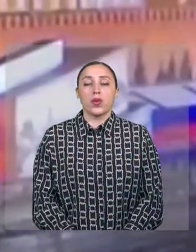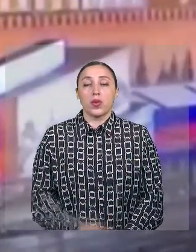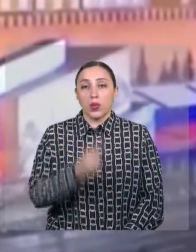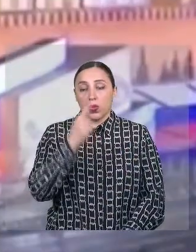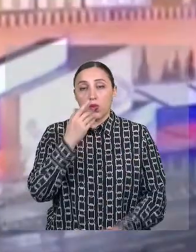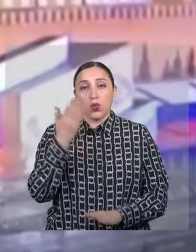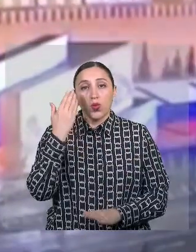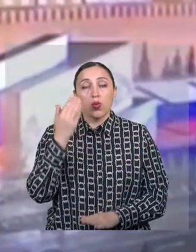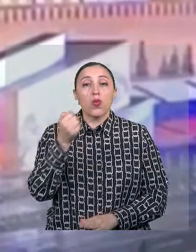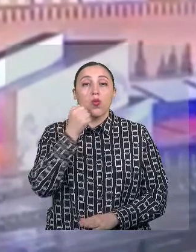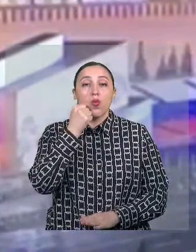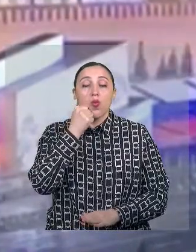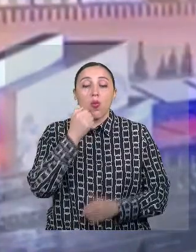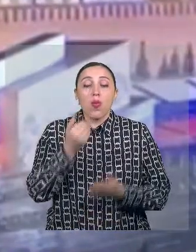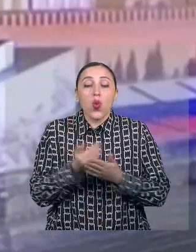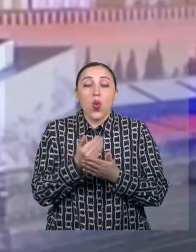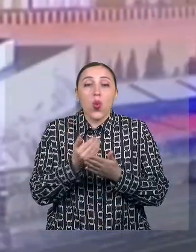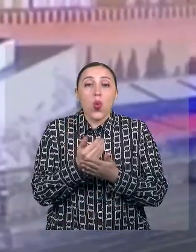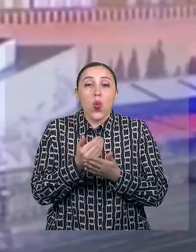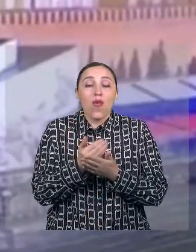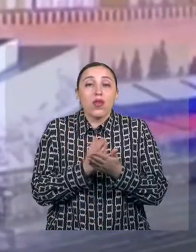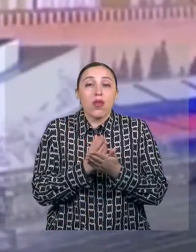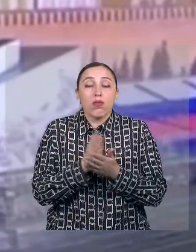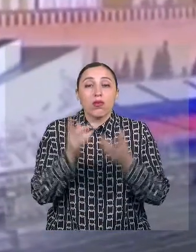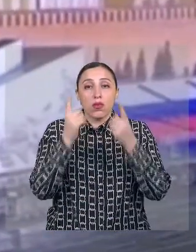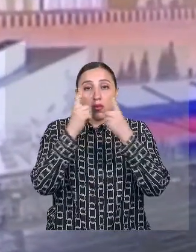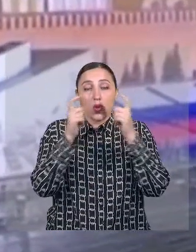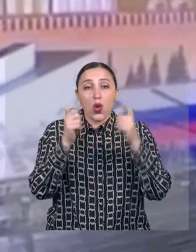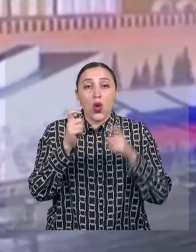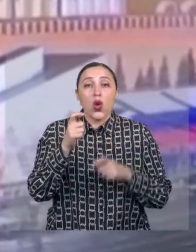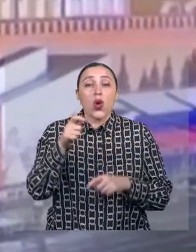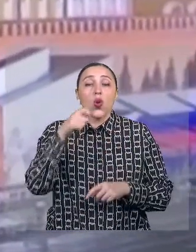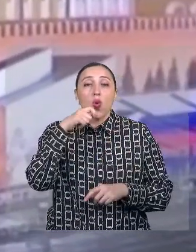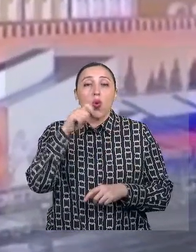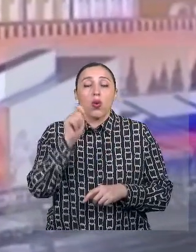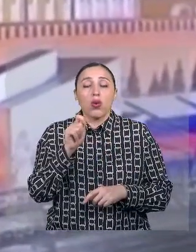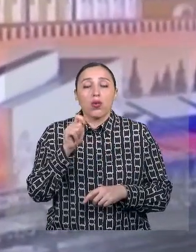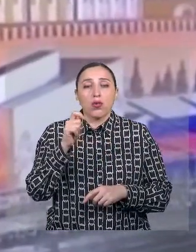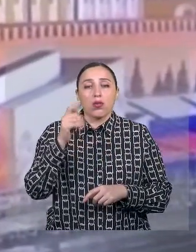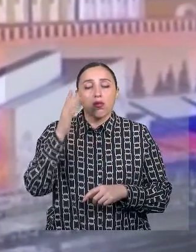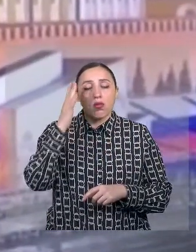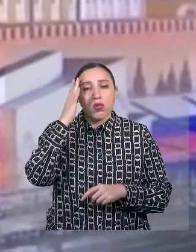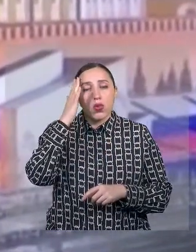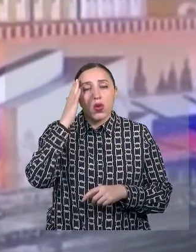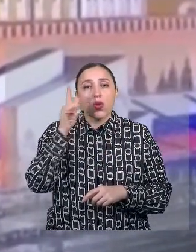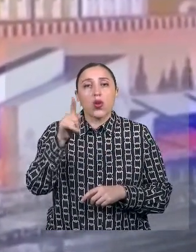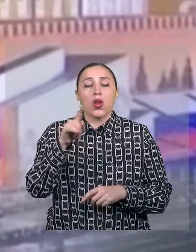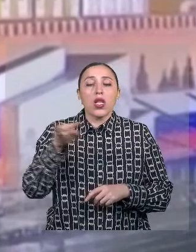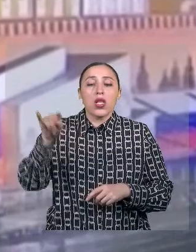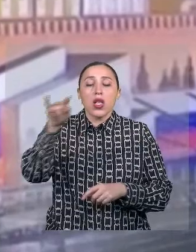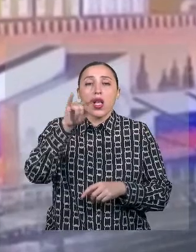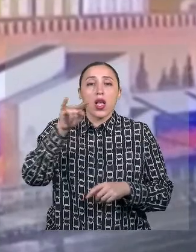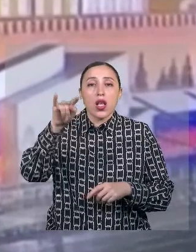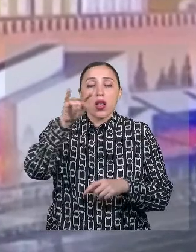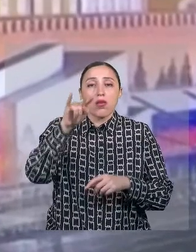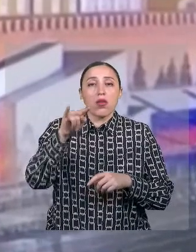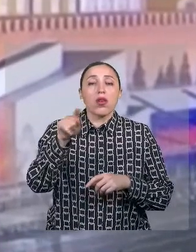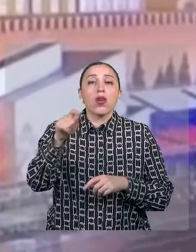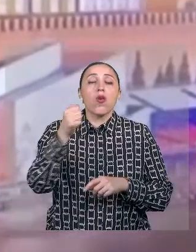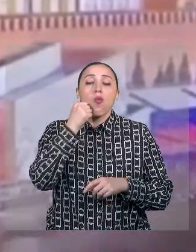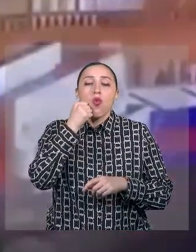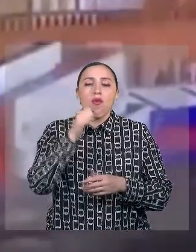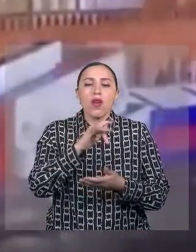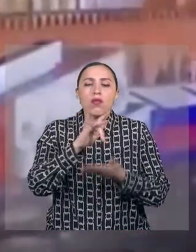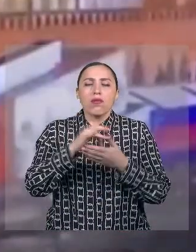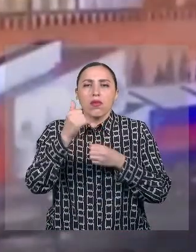Քիչ առաջ Կրեմլի մամուլի ծառայությունը հայտնեց, թե Ուկրաինան փորձել է անօդաչու թռչող սարքերով հարվածել Կրեմլին։ Մամուլի ծառայության